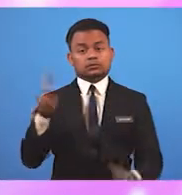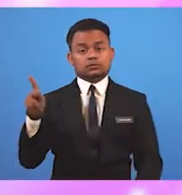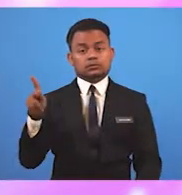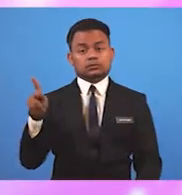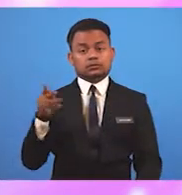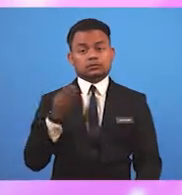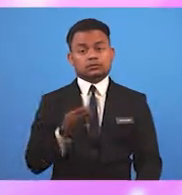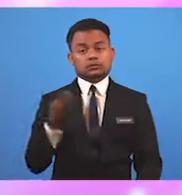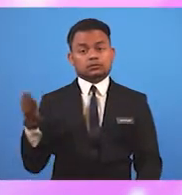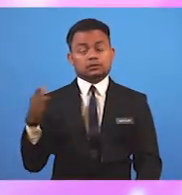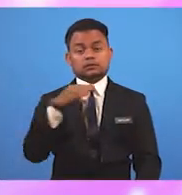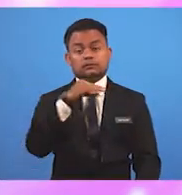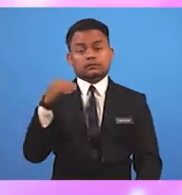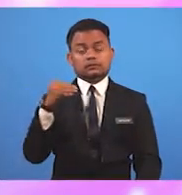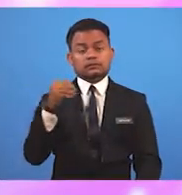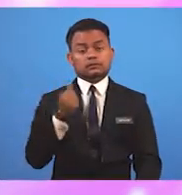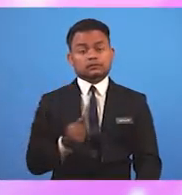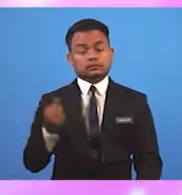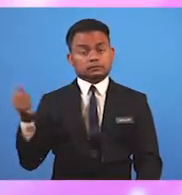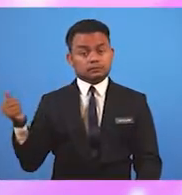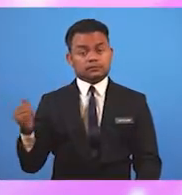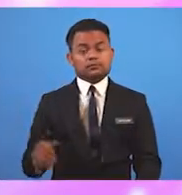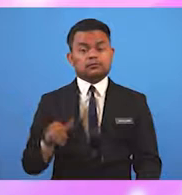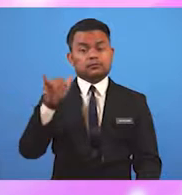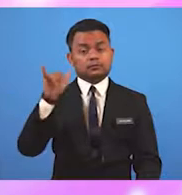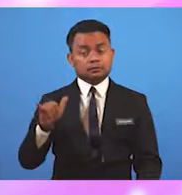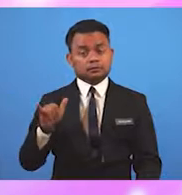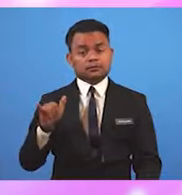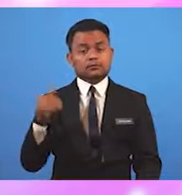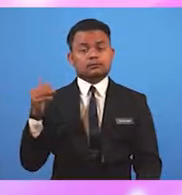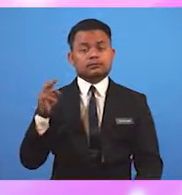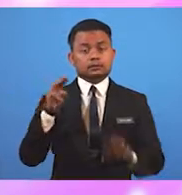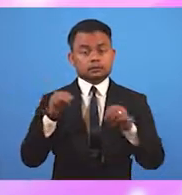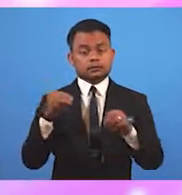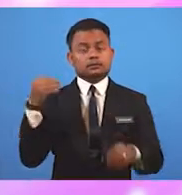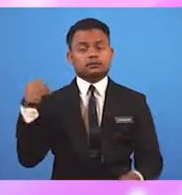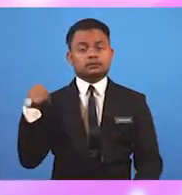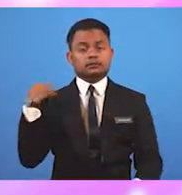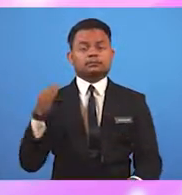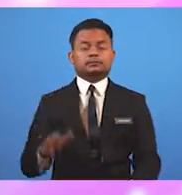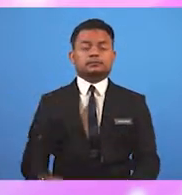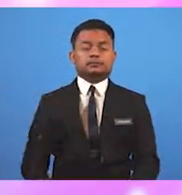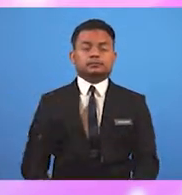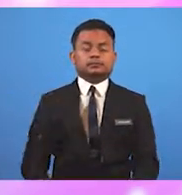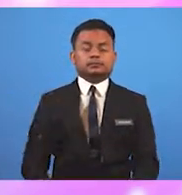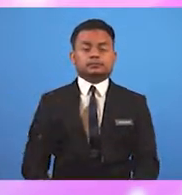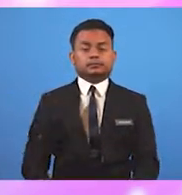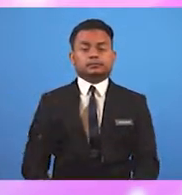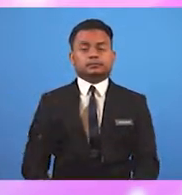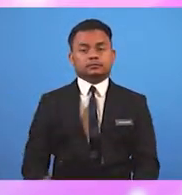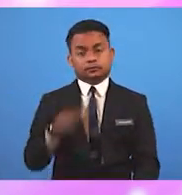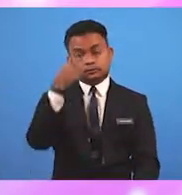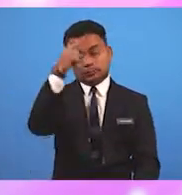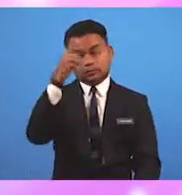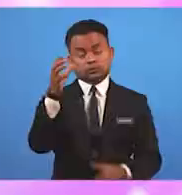kertas RM1, RM2 dan RM5 sahaja. Harga